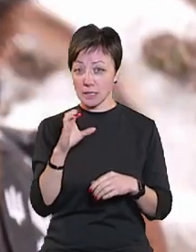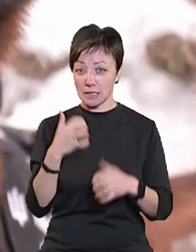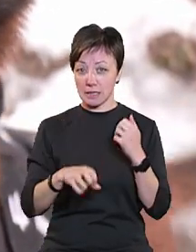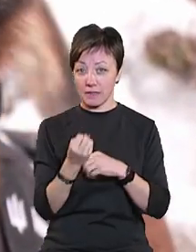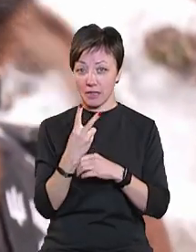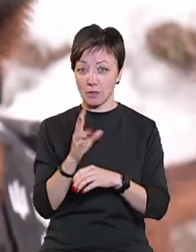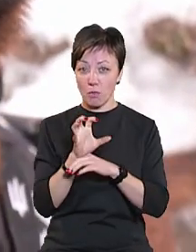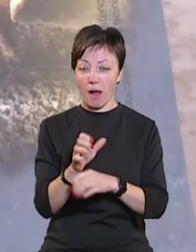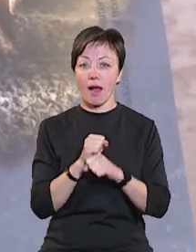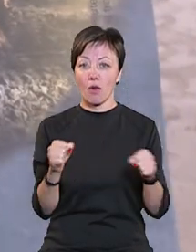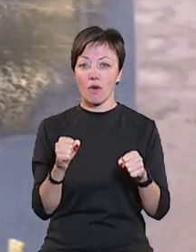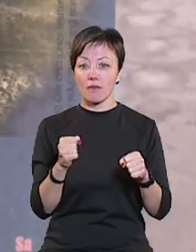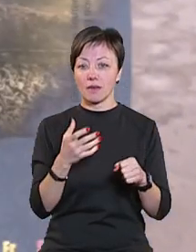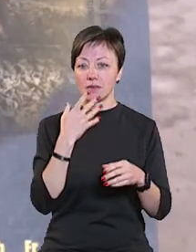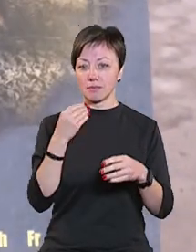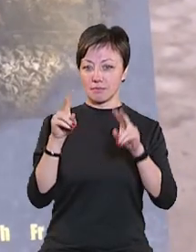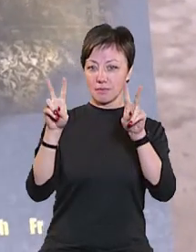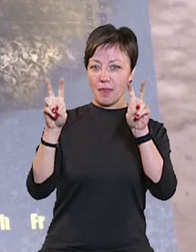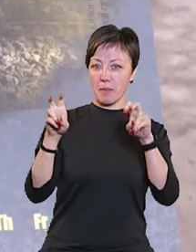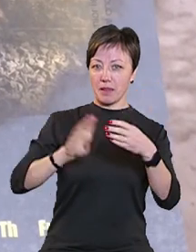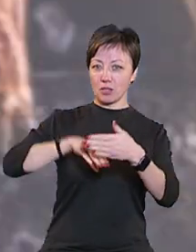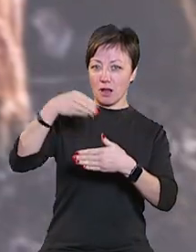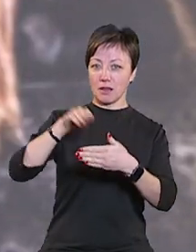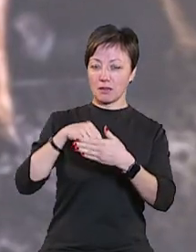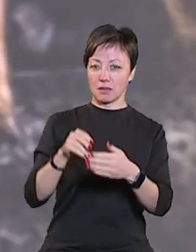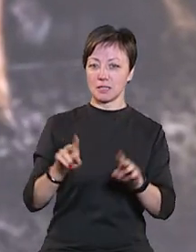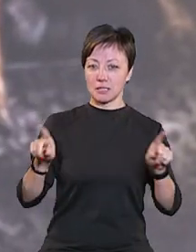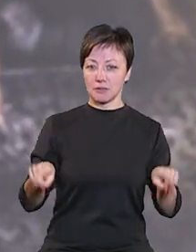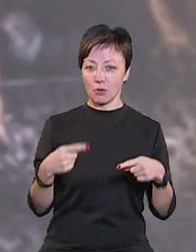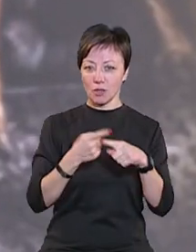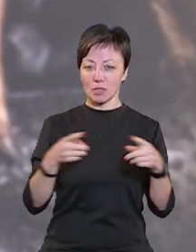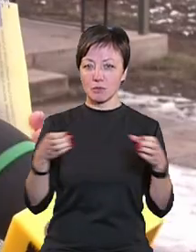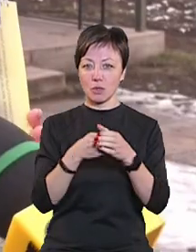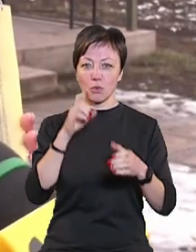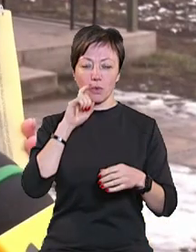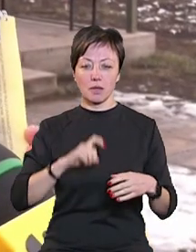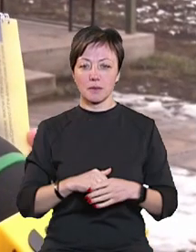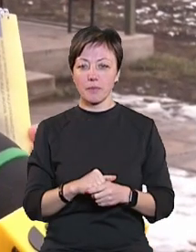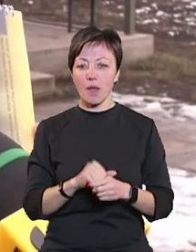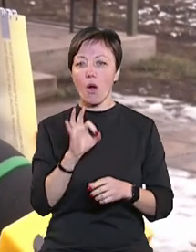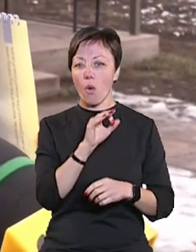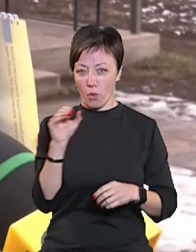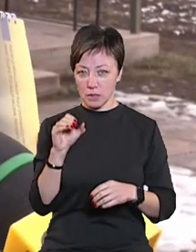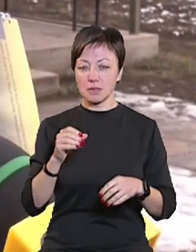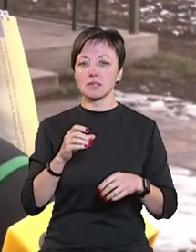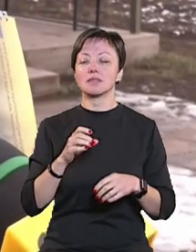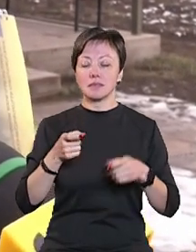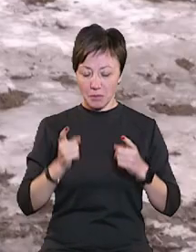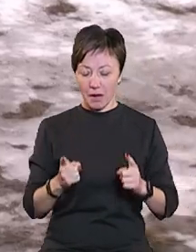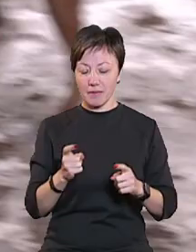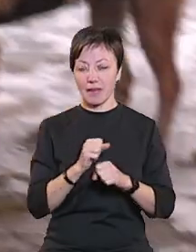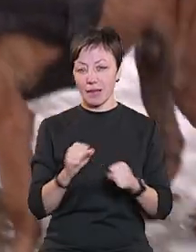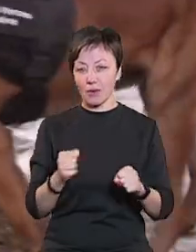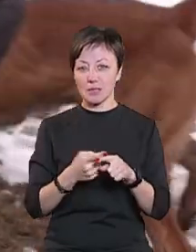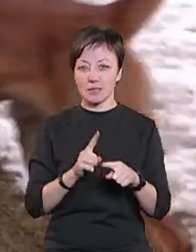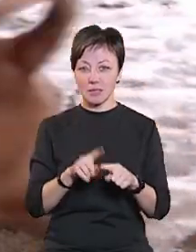12 собак-героїв, які прикрашають тематичний календар, створений кінологічною спілкою України. Ос дійсно справді герой, тому що ця собачка не